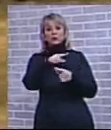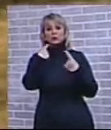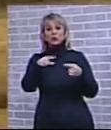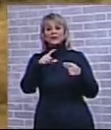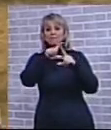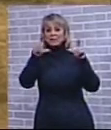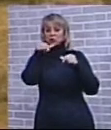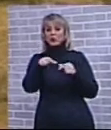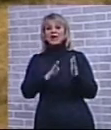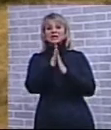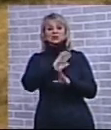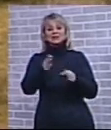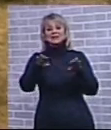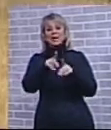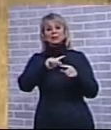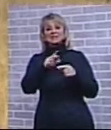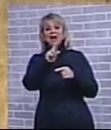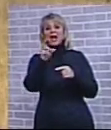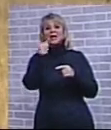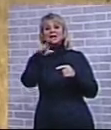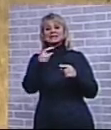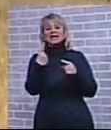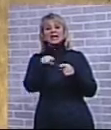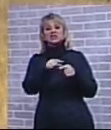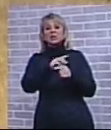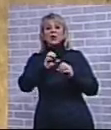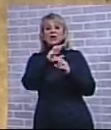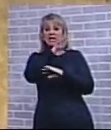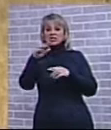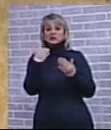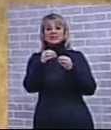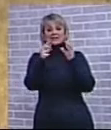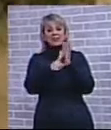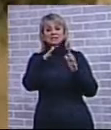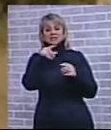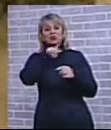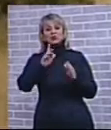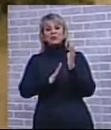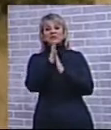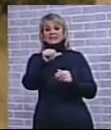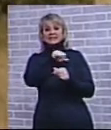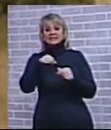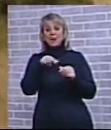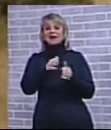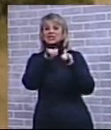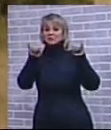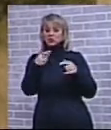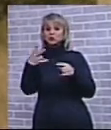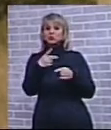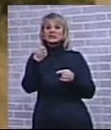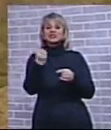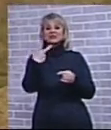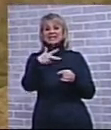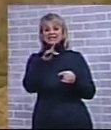других питомников. Растет она не так быстро, как акация. Этому миниатюрному лесу, например, 17 лет. Чтобы вырасти и самостоятельно размножаться, нужно